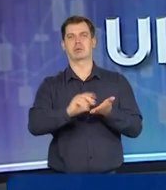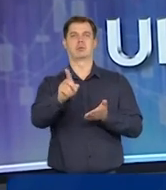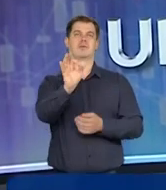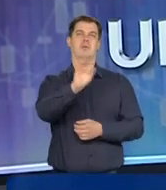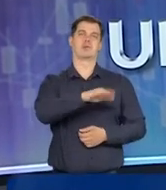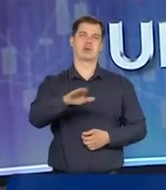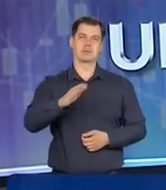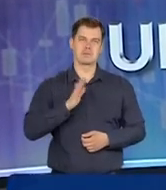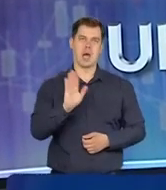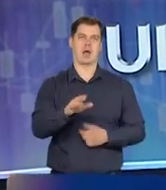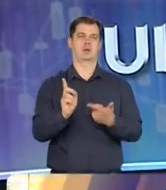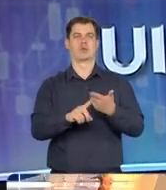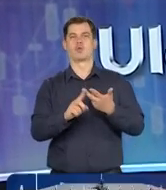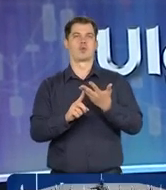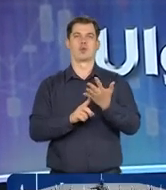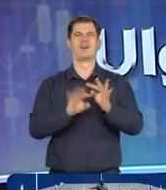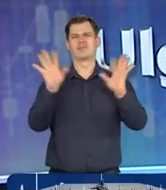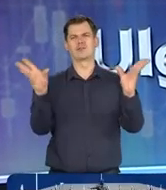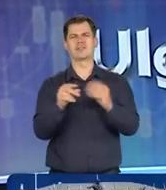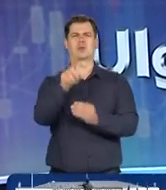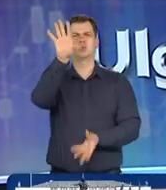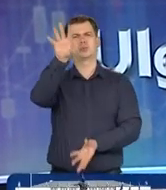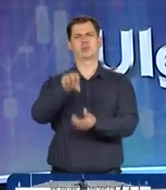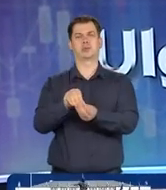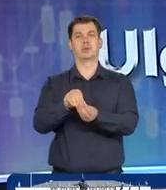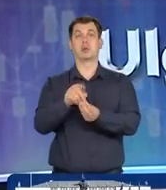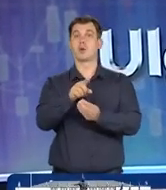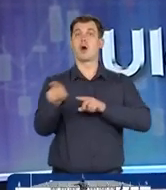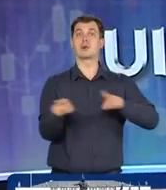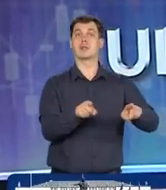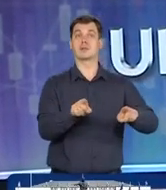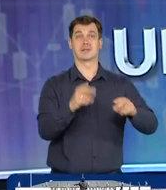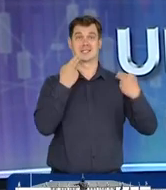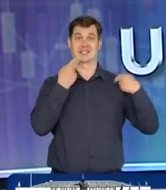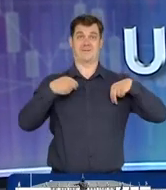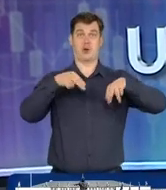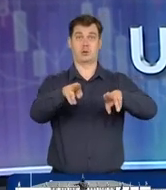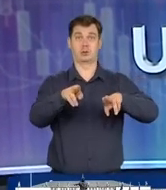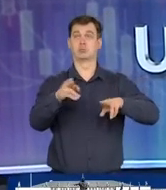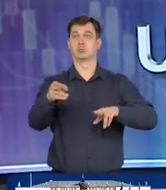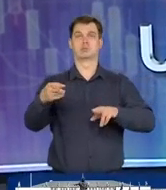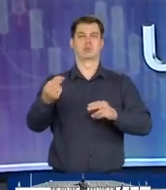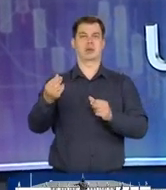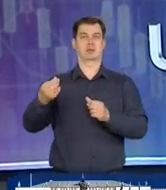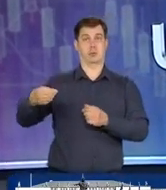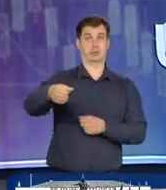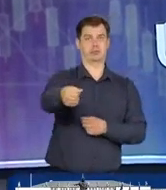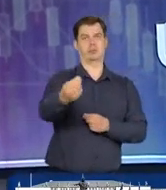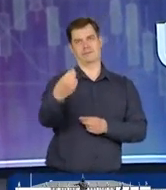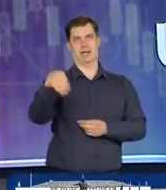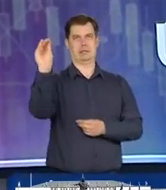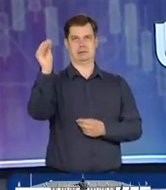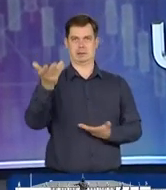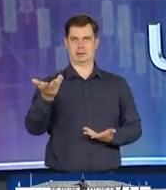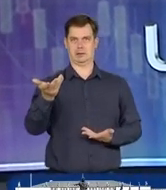wszystkie które się państwu za 2019 roku należą i to spowoduje to że ta kwota do zwrotu będzie większa co dodatkowo